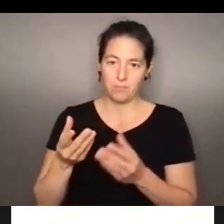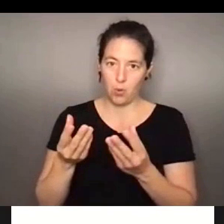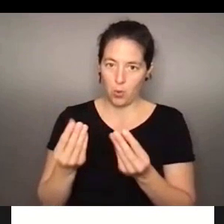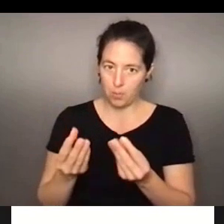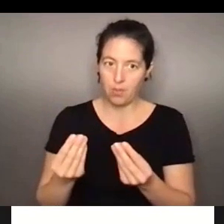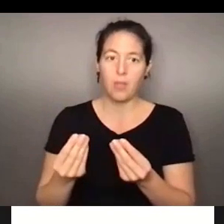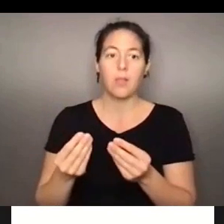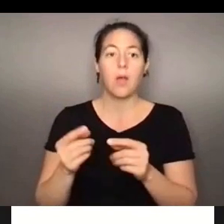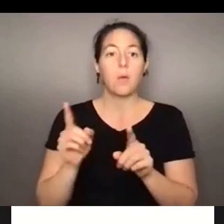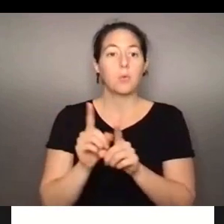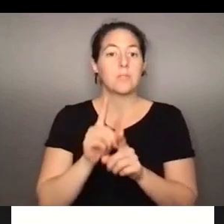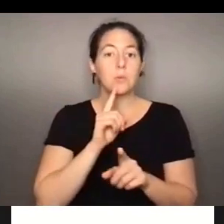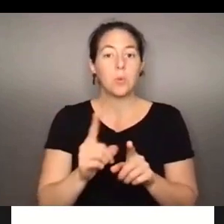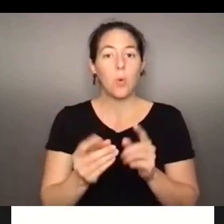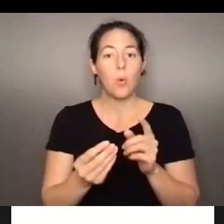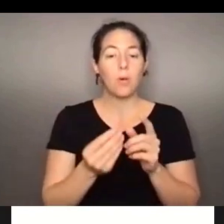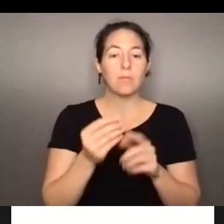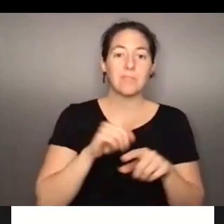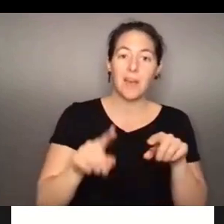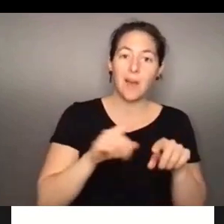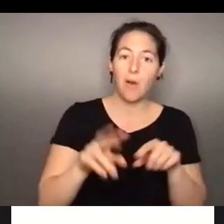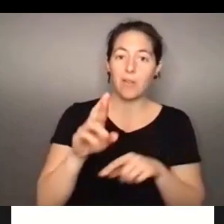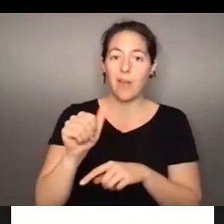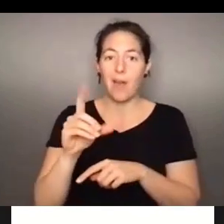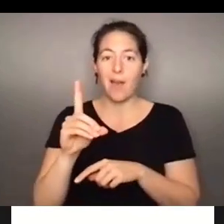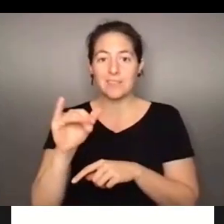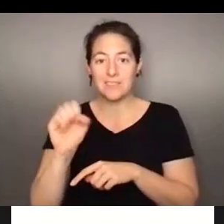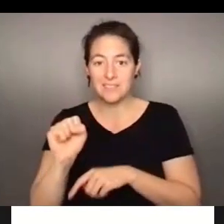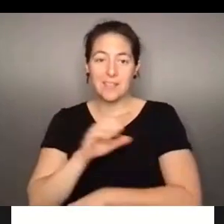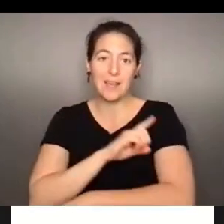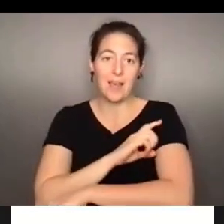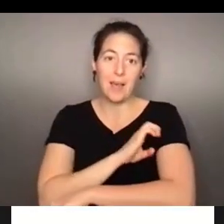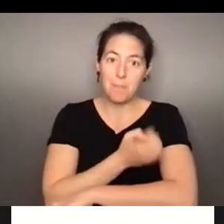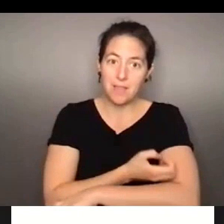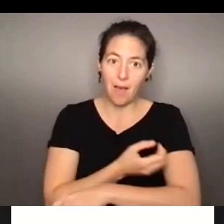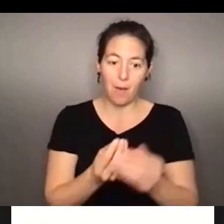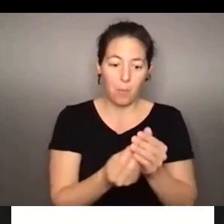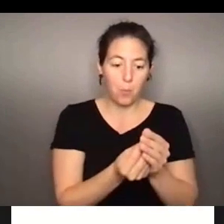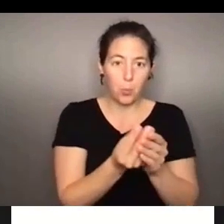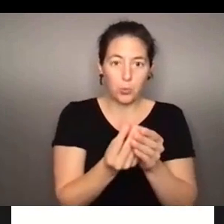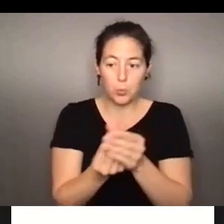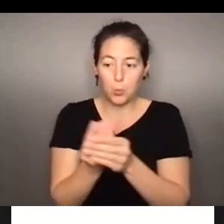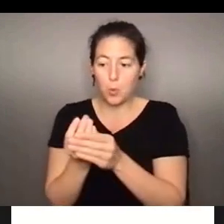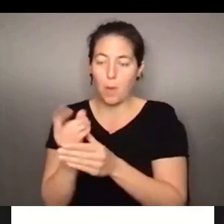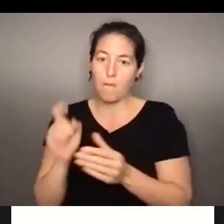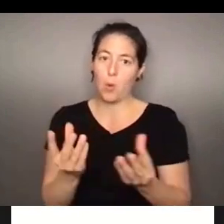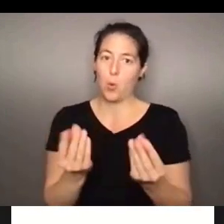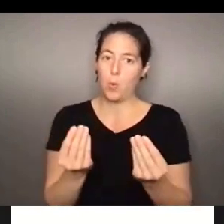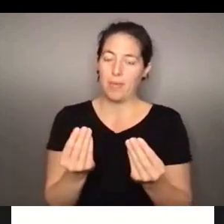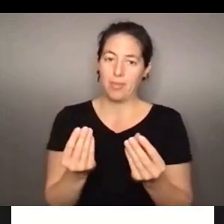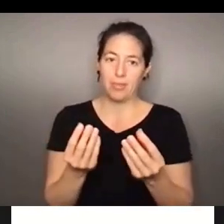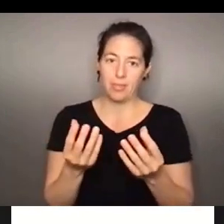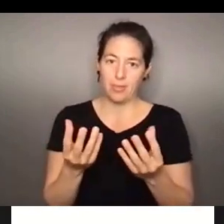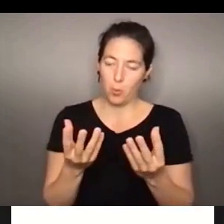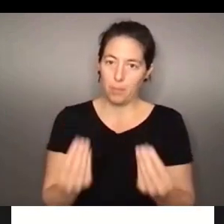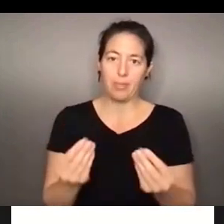pousses de carottes, radis et épinards restent humides. Alors, on se rappelle quand on